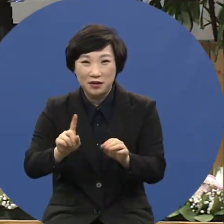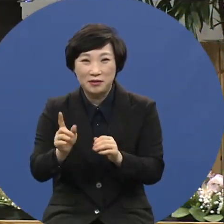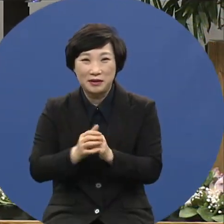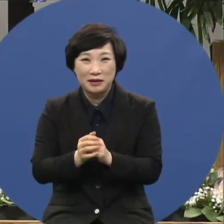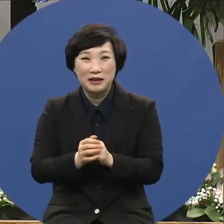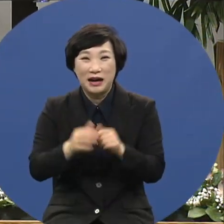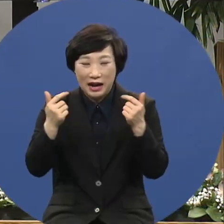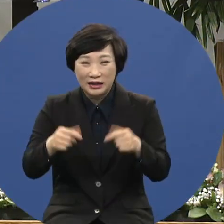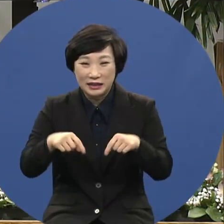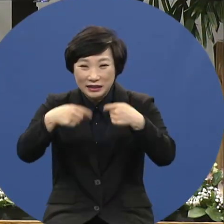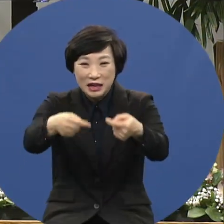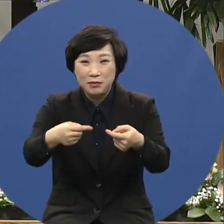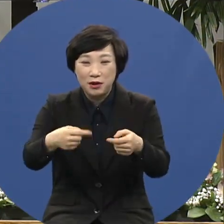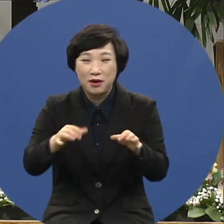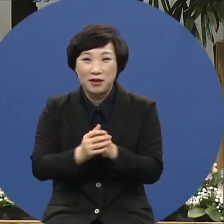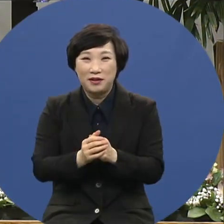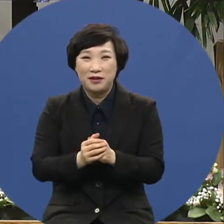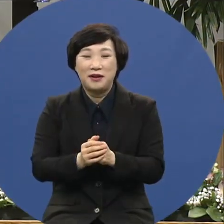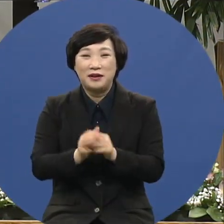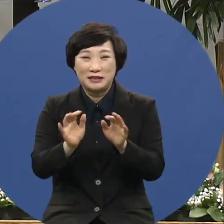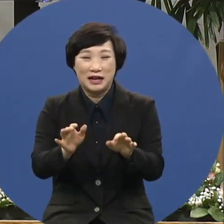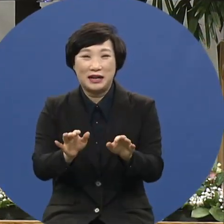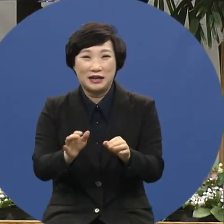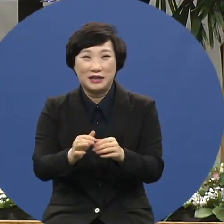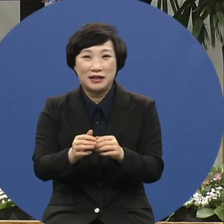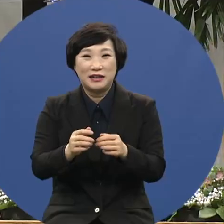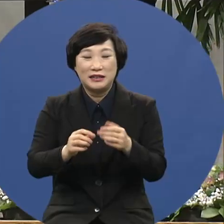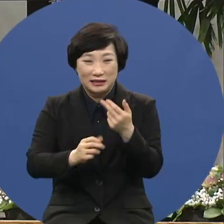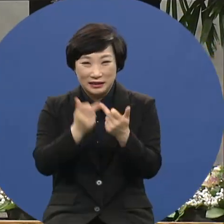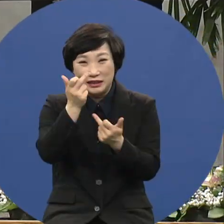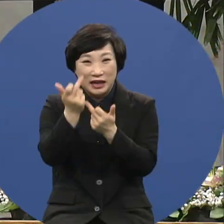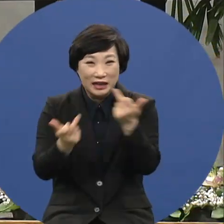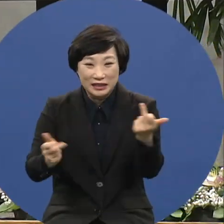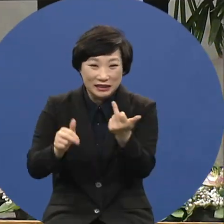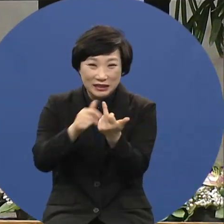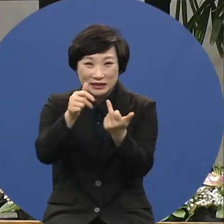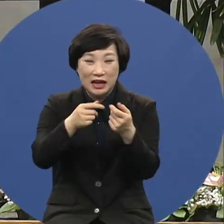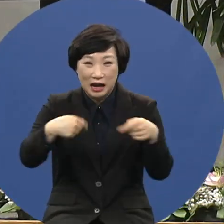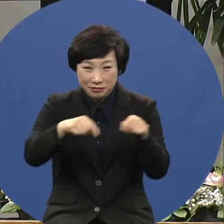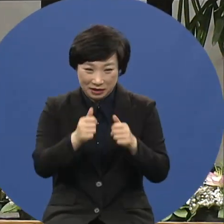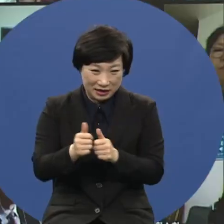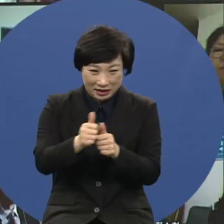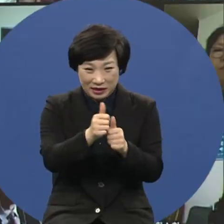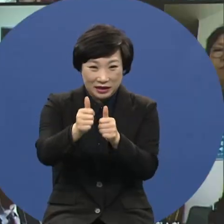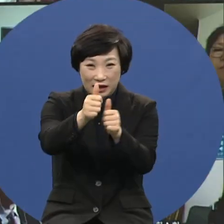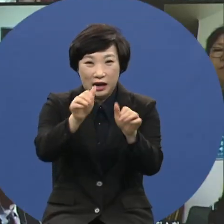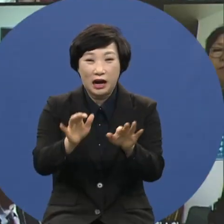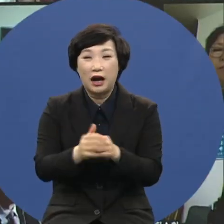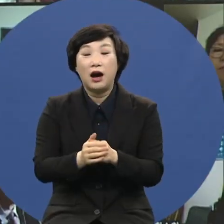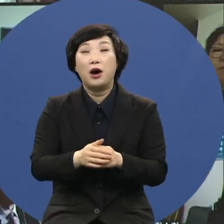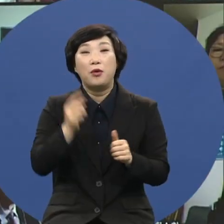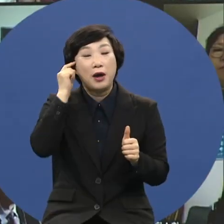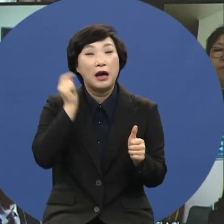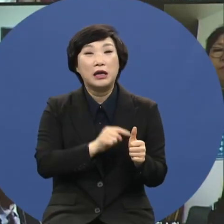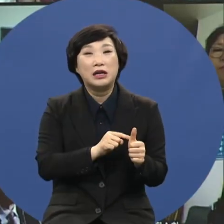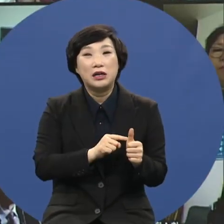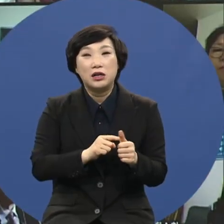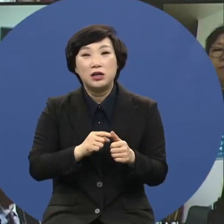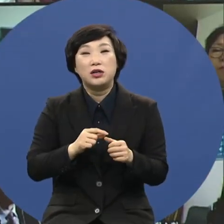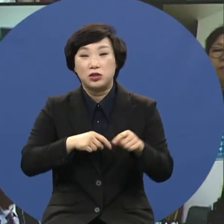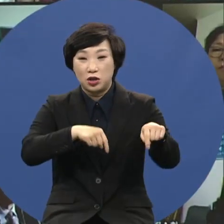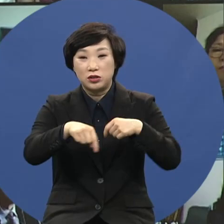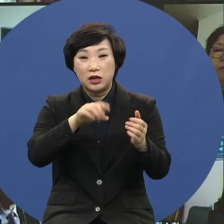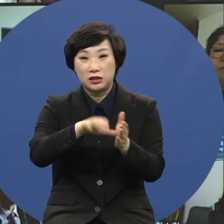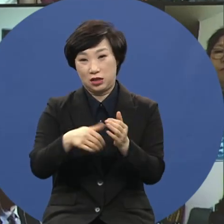그렇게 해줘야, 그래야 정치하는데 도움이 되고 훨씬 더 자기가 출세할 수